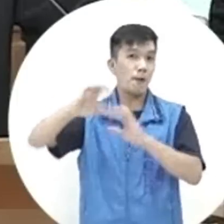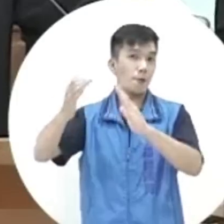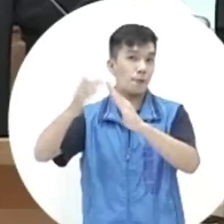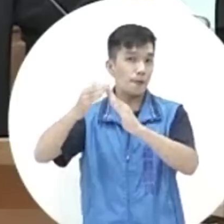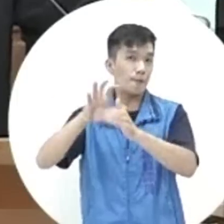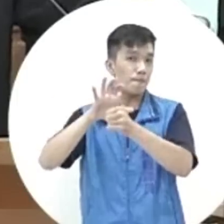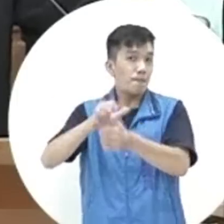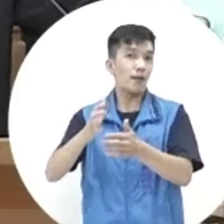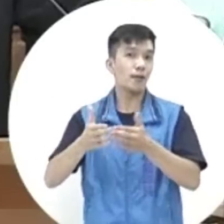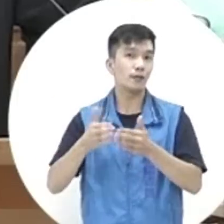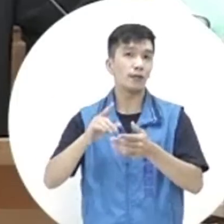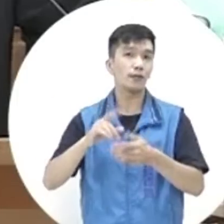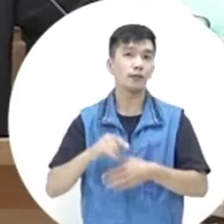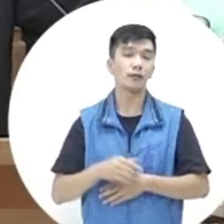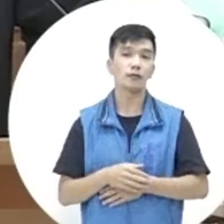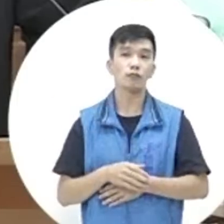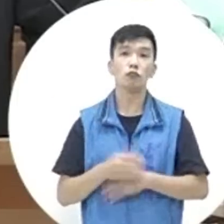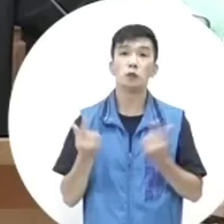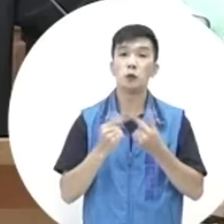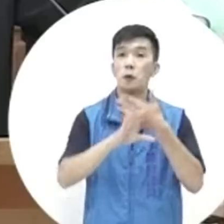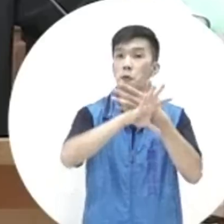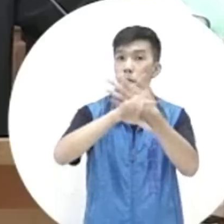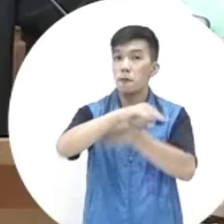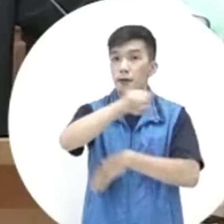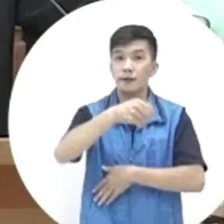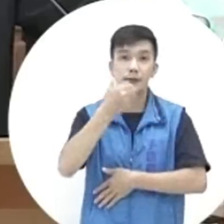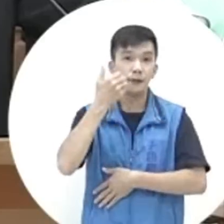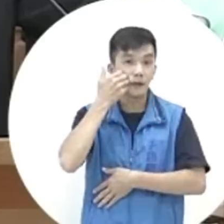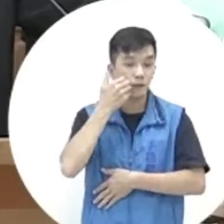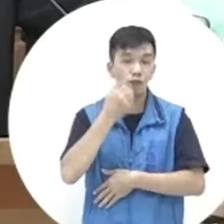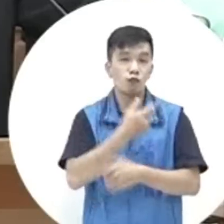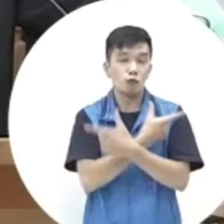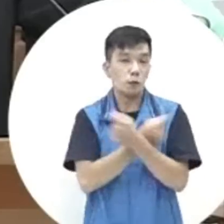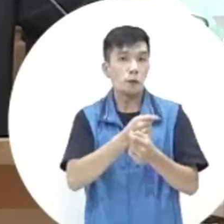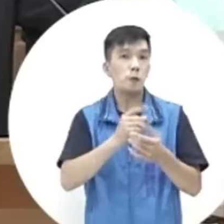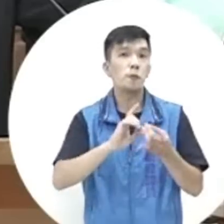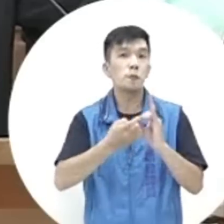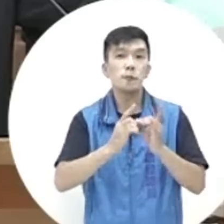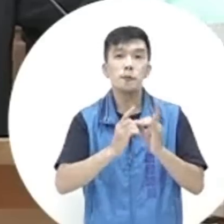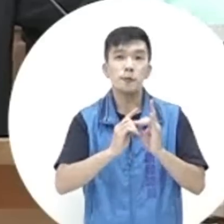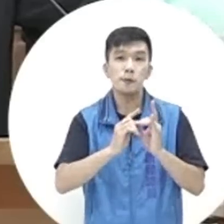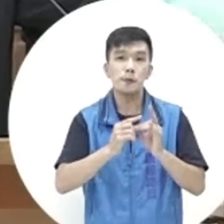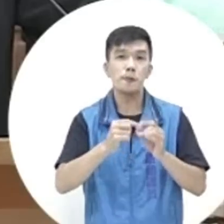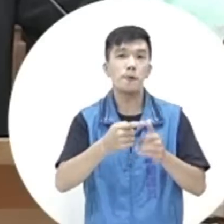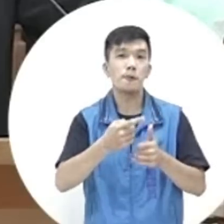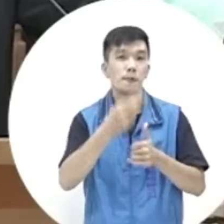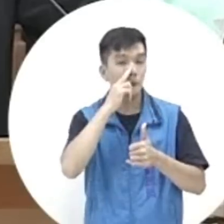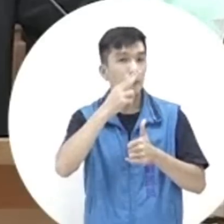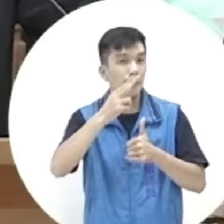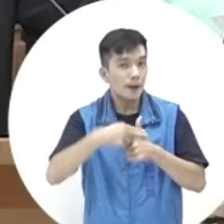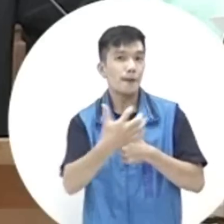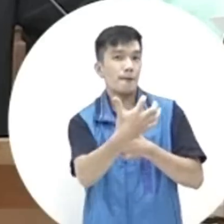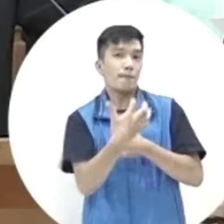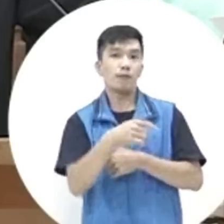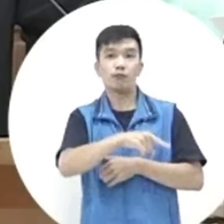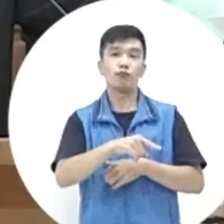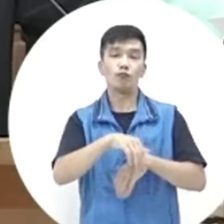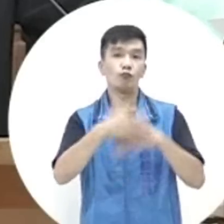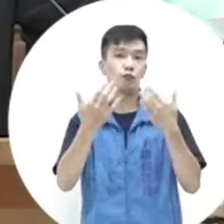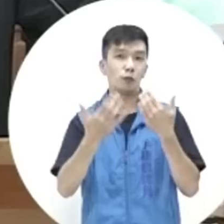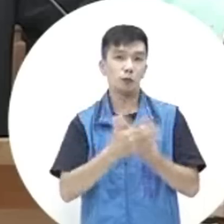许哪一个国家来挑衅我们中华民国。 对，中国这样算不算挑衅？ 如